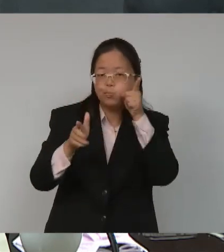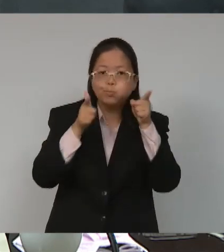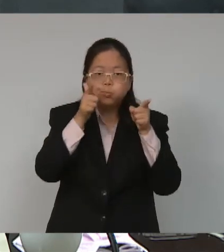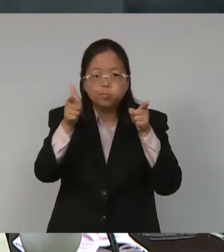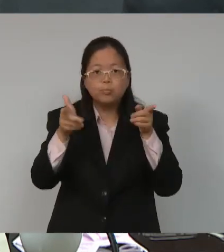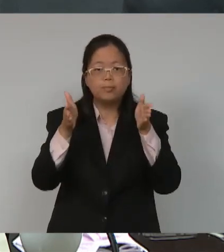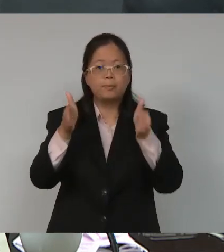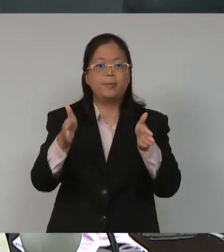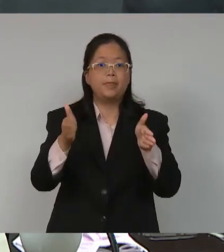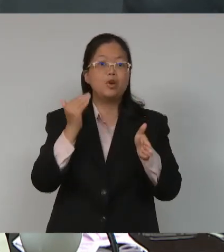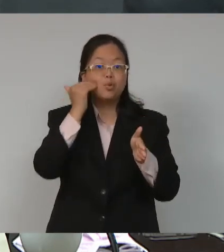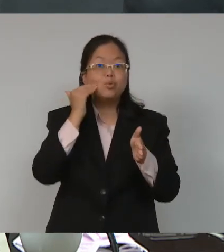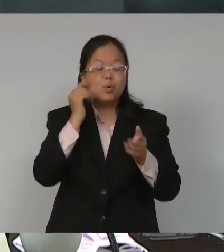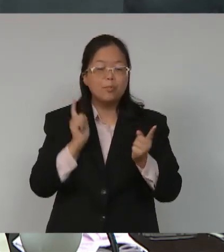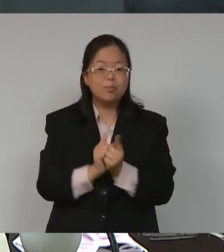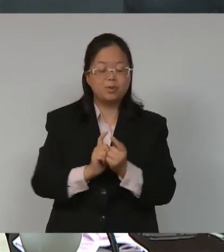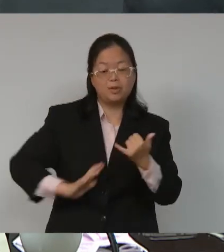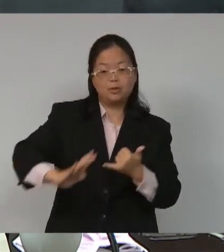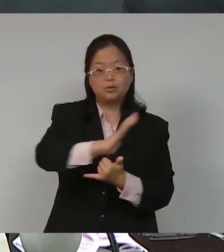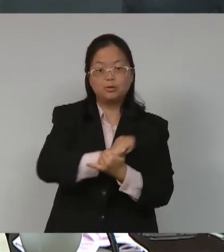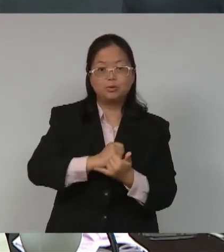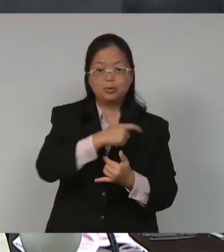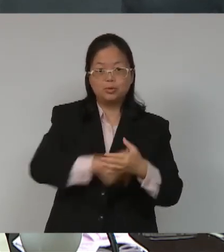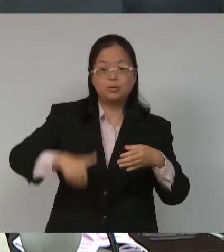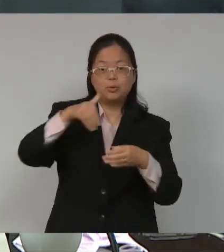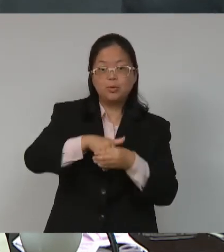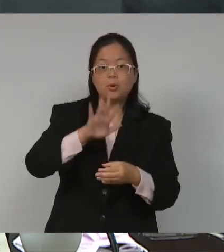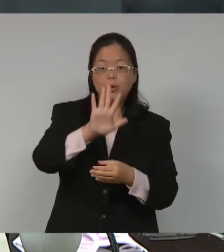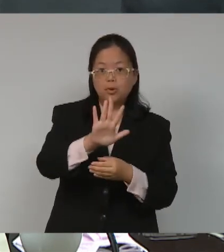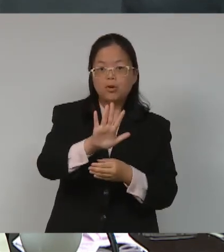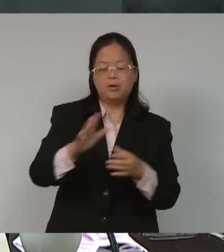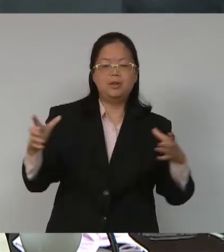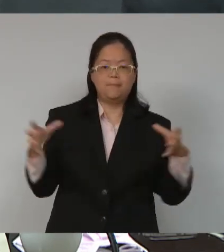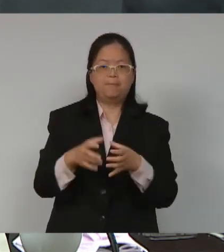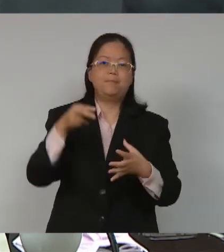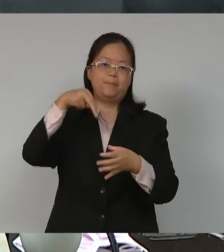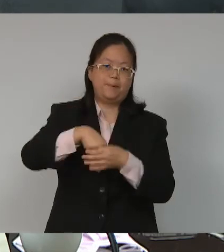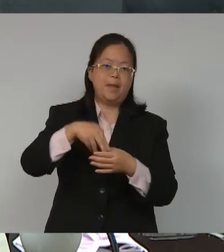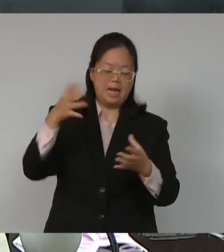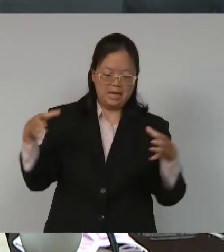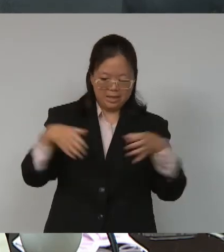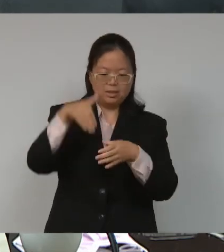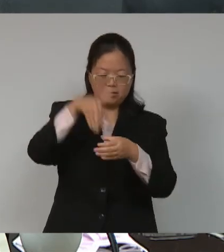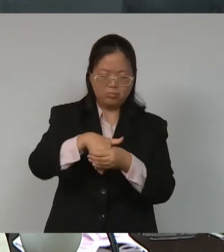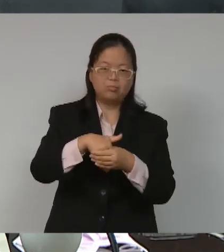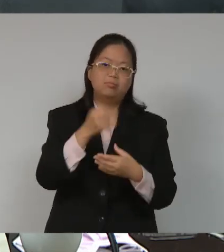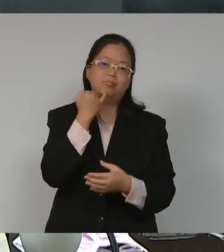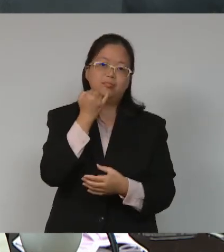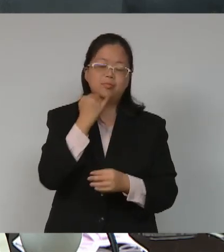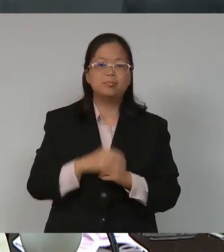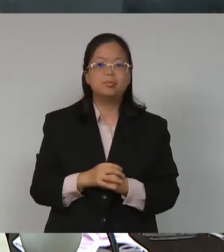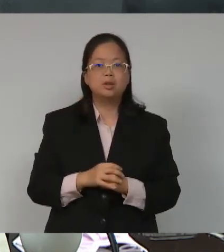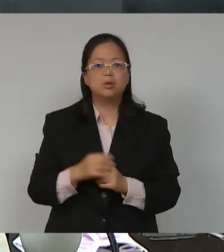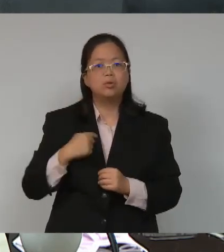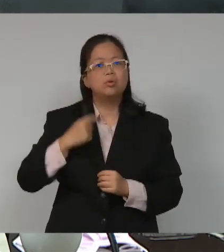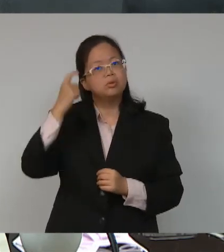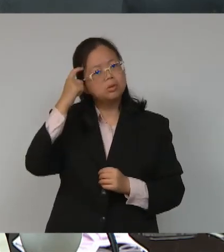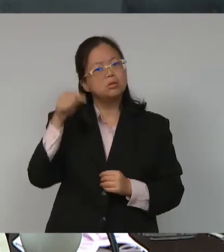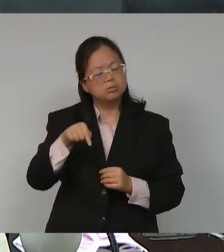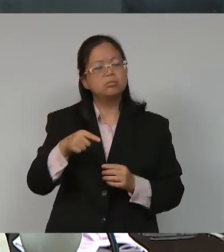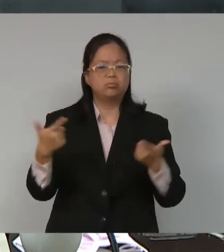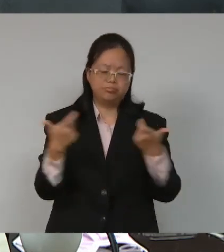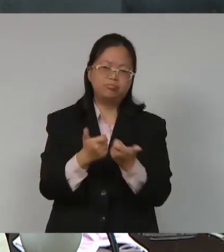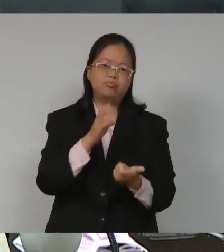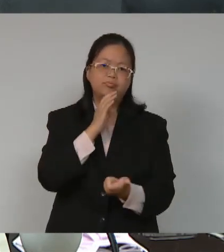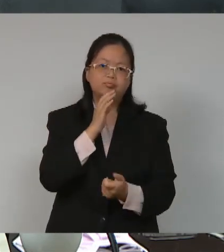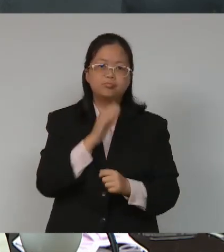内，如果有全国性选举的话，要共同联合举行。好，那我想这个很明显的是一个适格的公投。那